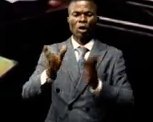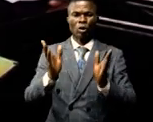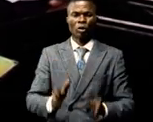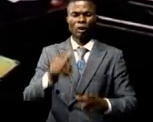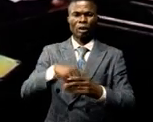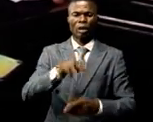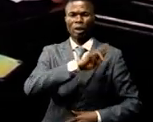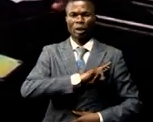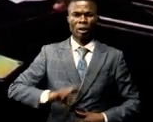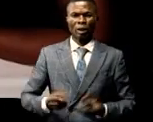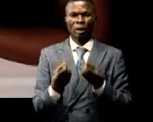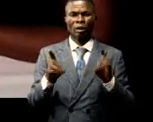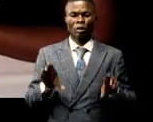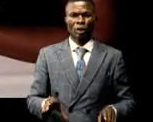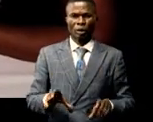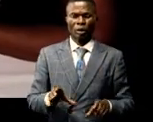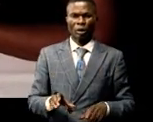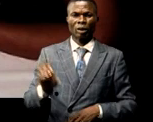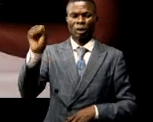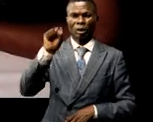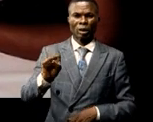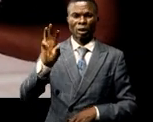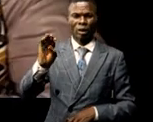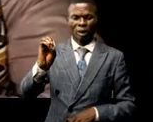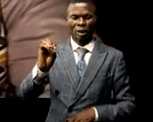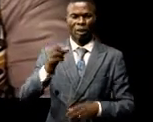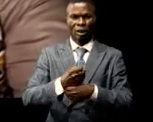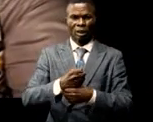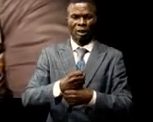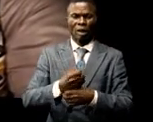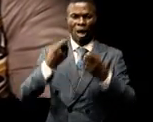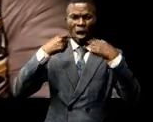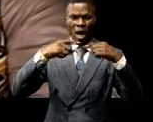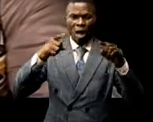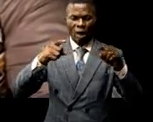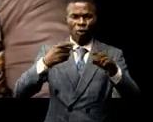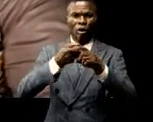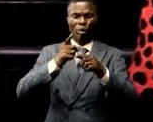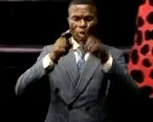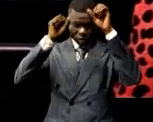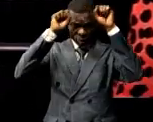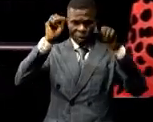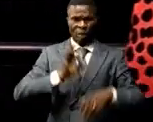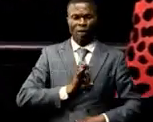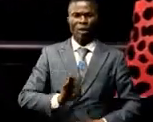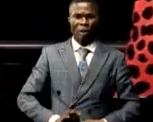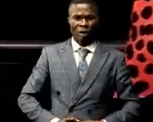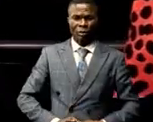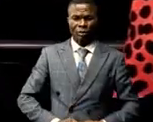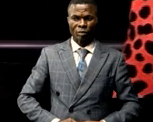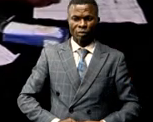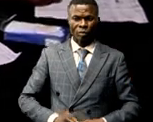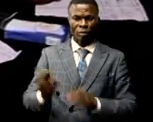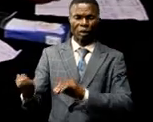République démocratique du Congo. CENSAC, créé à l'aube de l'annonce par le chef de l'État, Félix-Antoine Tshisekedi Tshilombo, de la mise